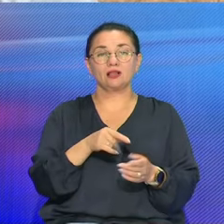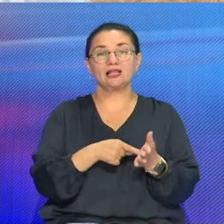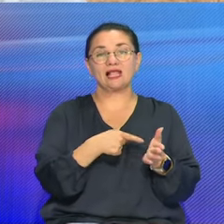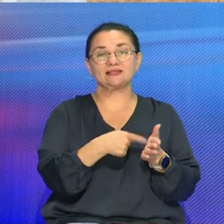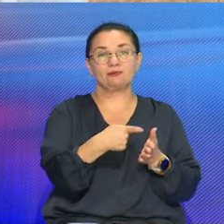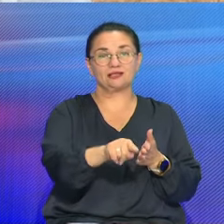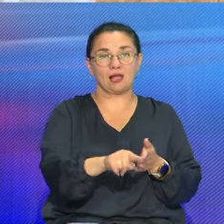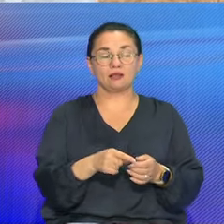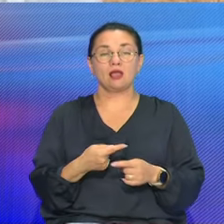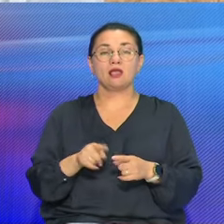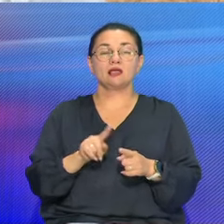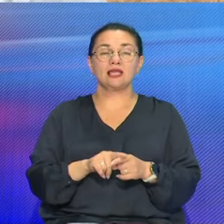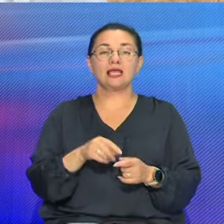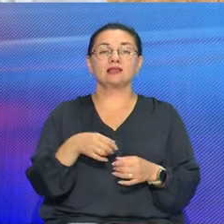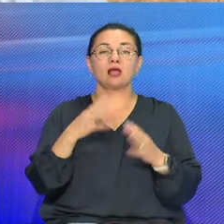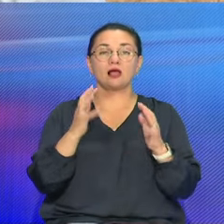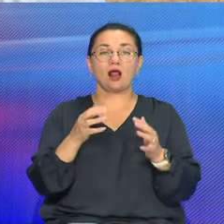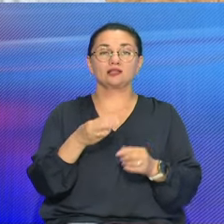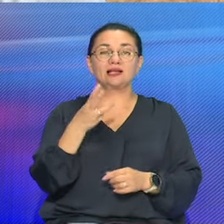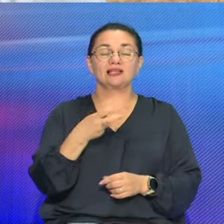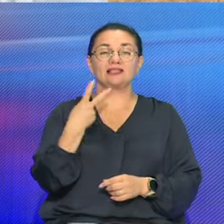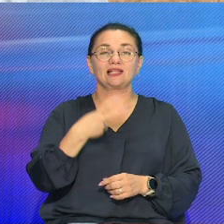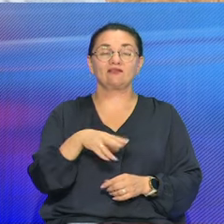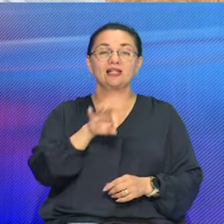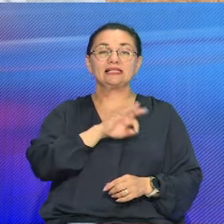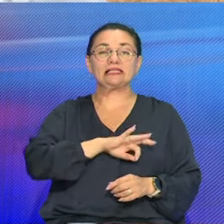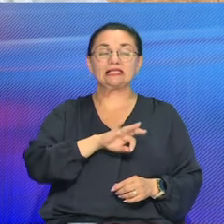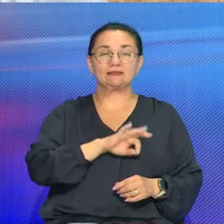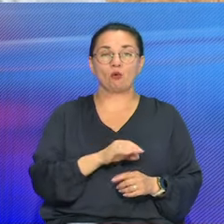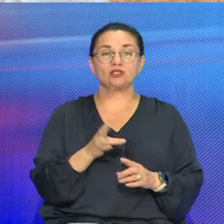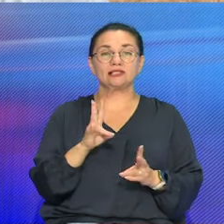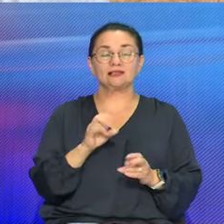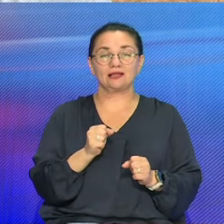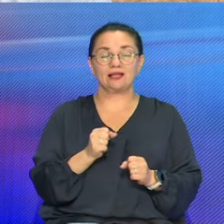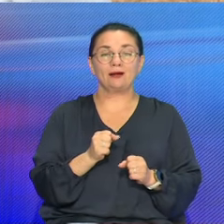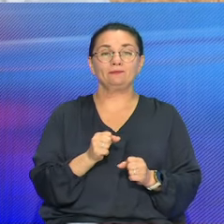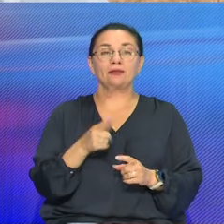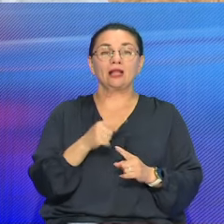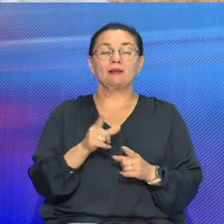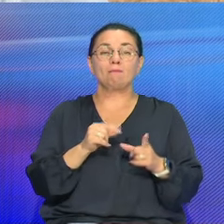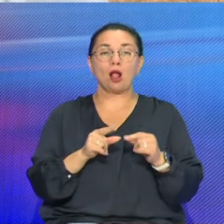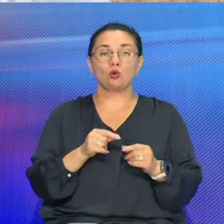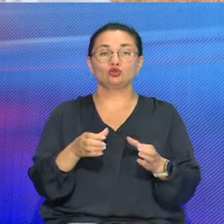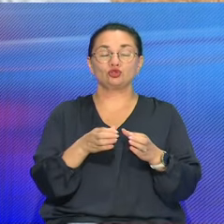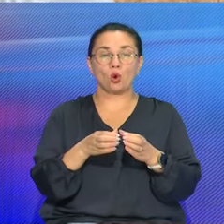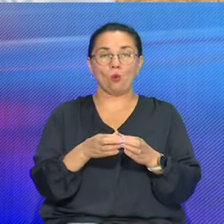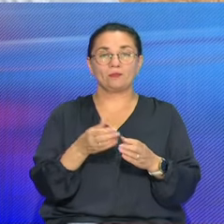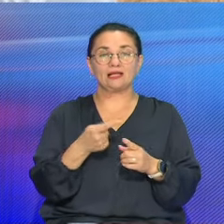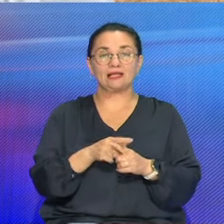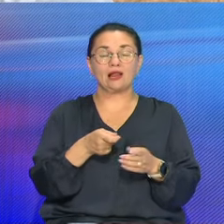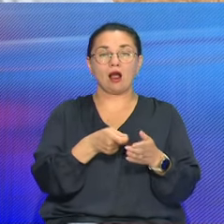Трактор МТЗ-320, он у нас используется на молочно-товарном комплексе «Занки» для подталкивания